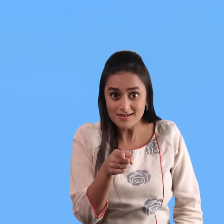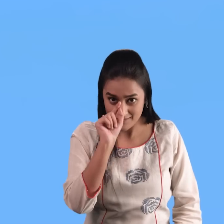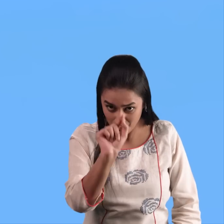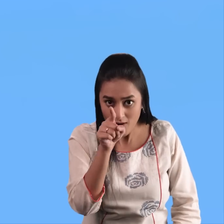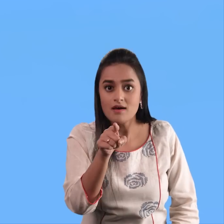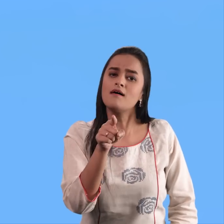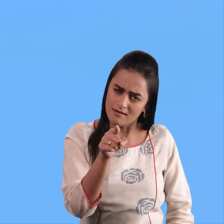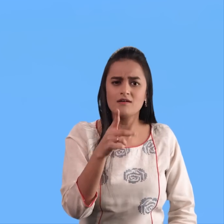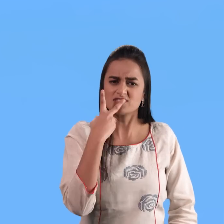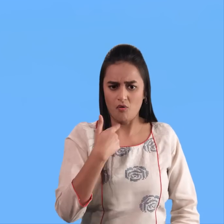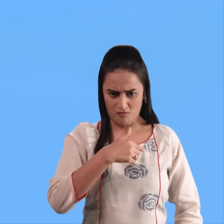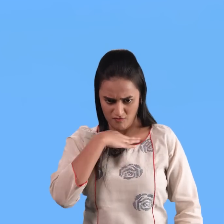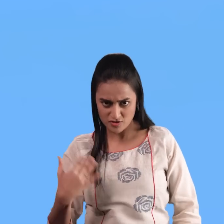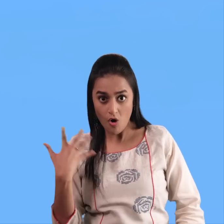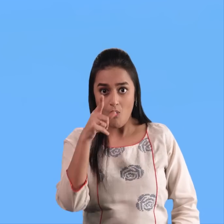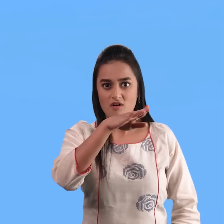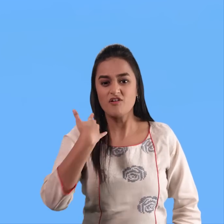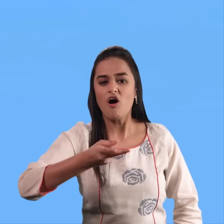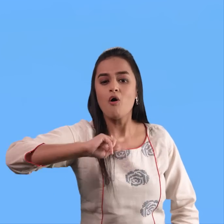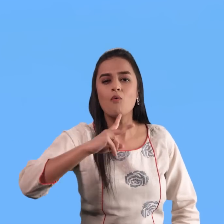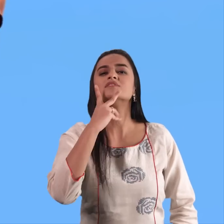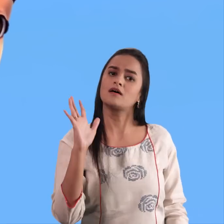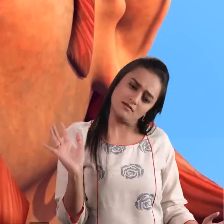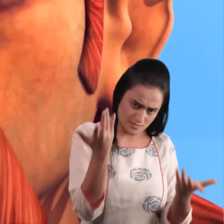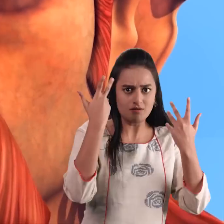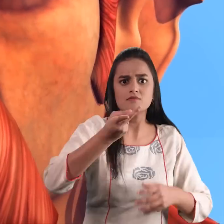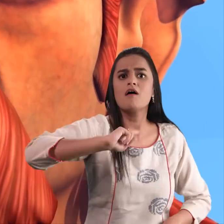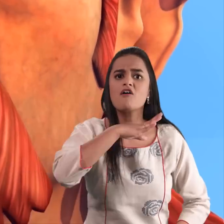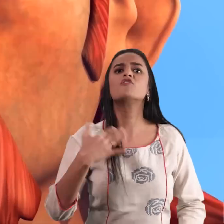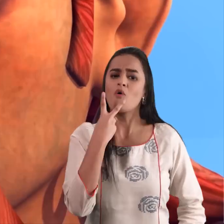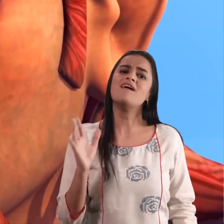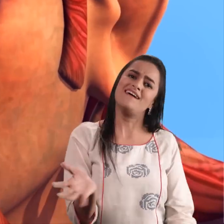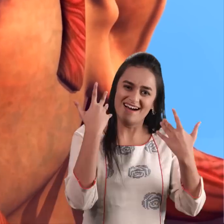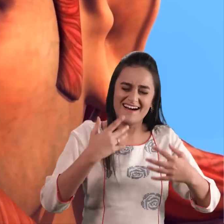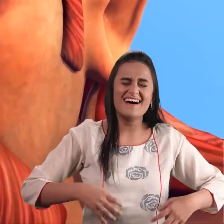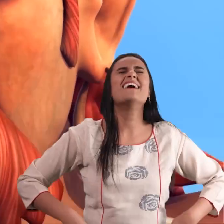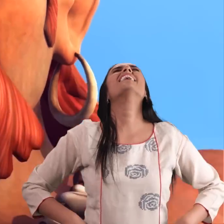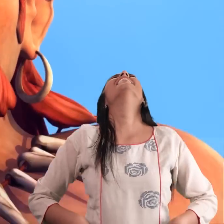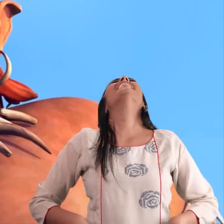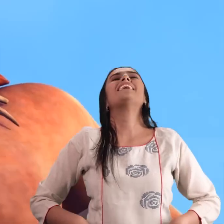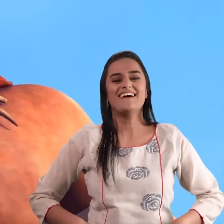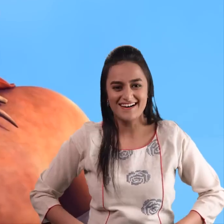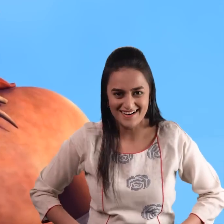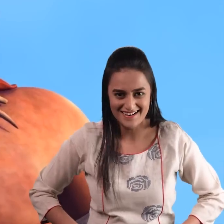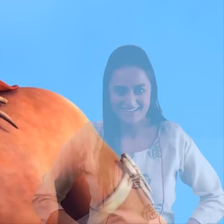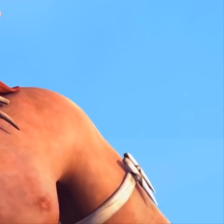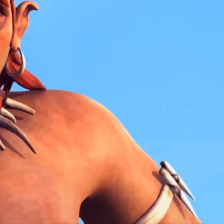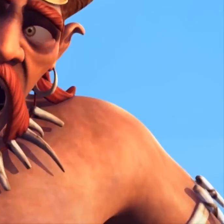ये बात है। अच्छा, तो देखते हैं कौन पहुंचता है मृत्यु के द्वार तक। अवश्य, देखते हैं।